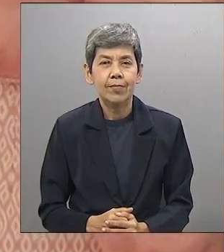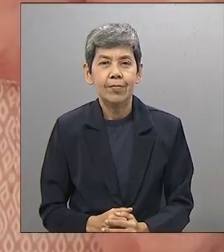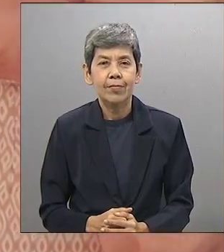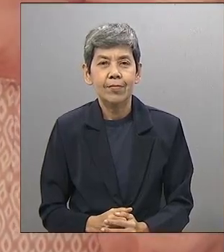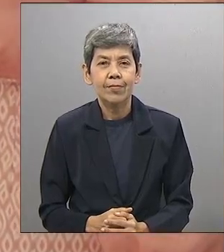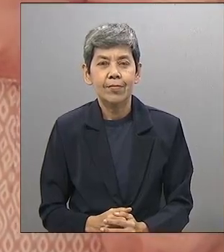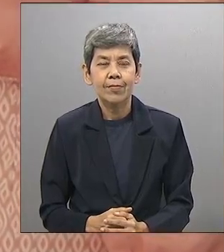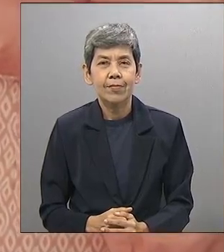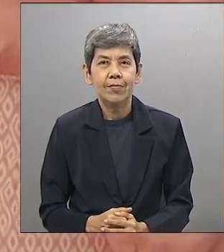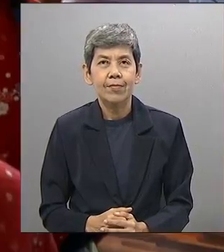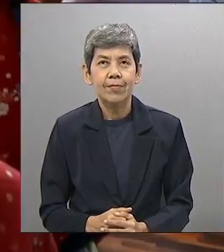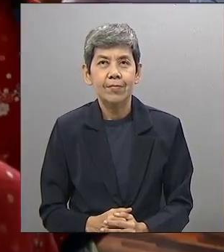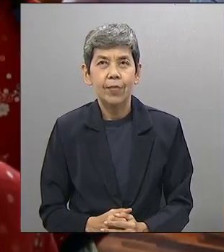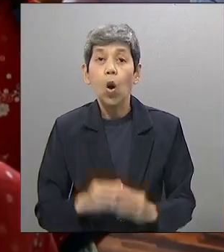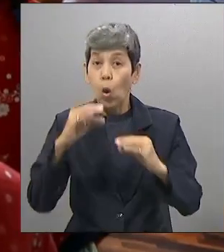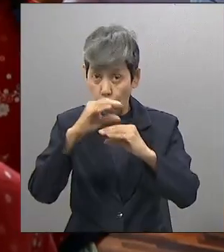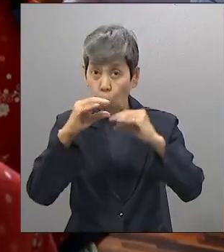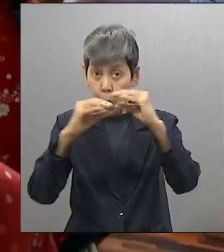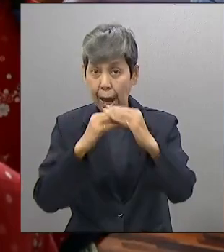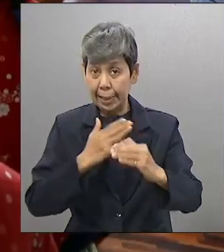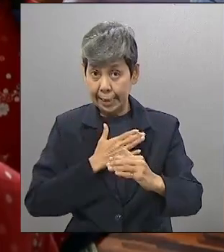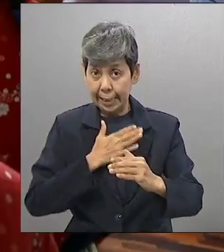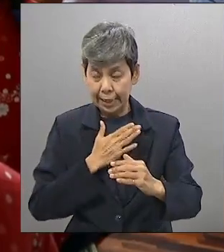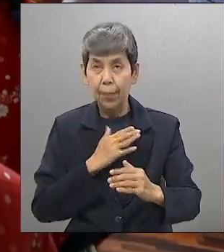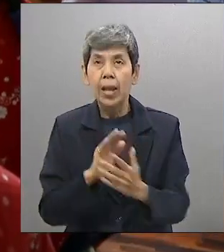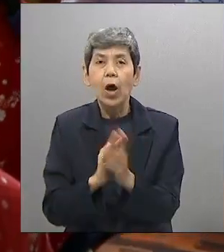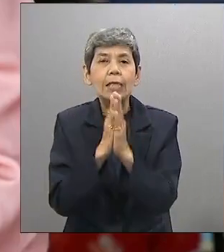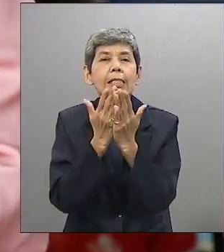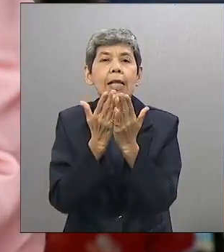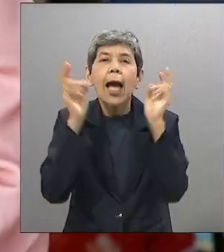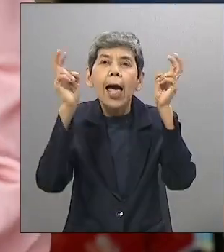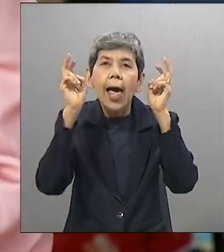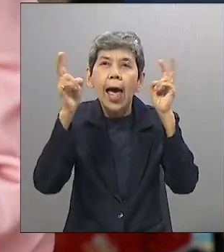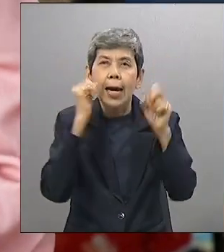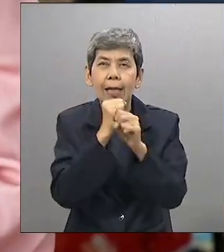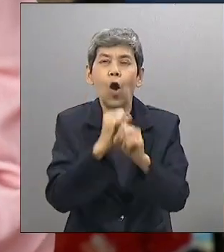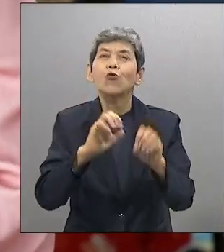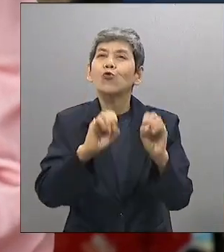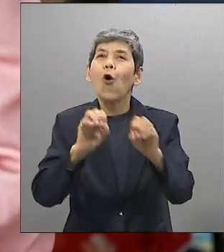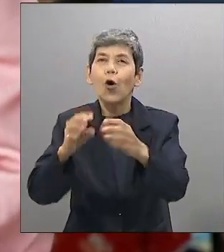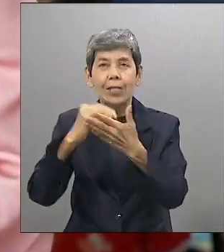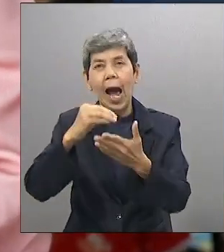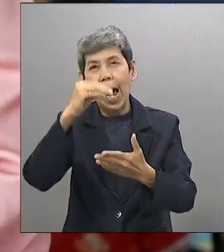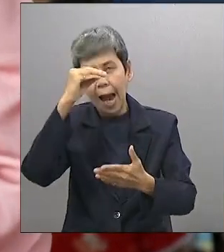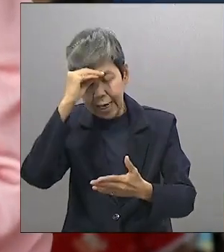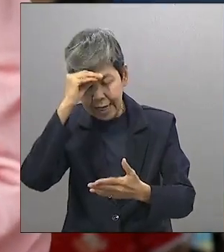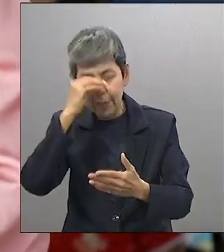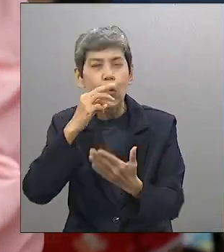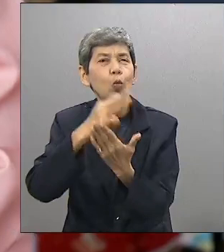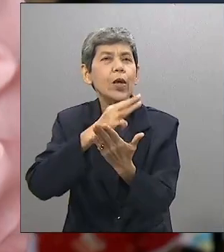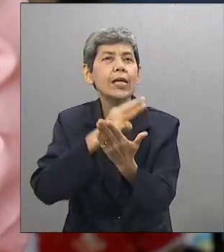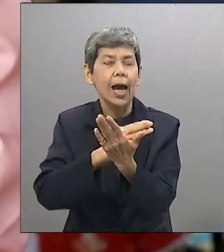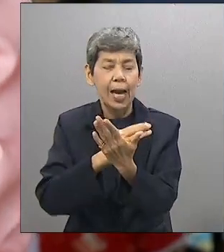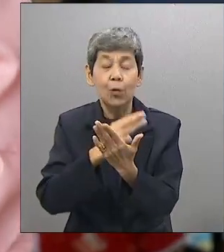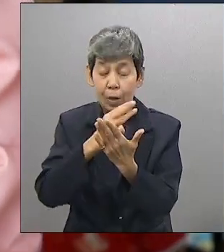ันได้เขาร่มพวกก Picture Bookผฮัได้นนั่ส steal alguémจัดเรีนการสอนของนัเรีนในรวชาเพื่อน